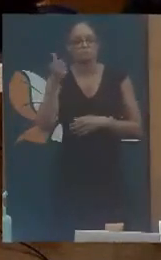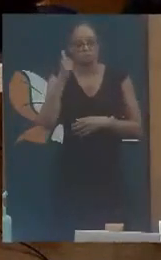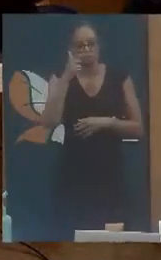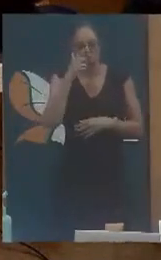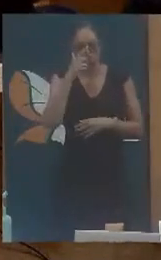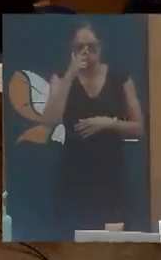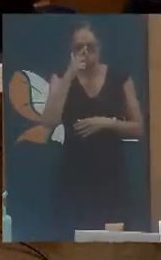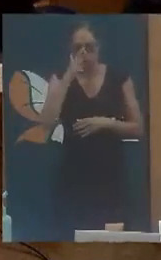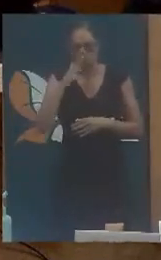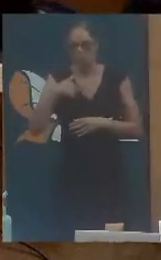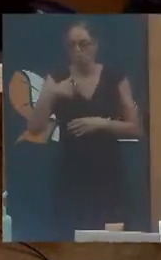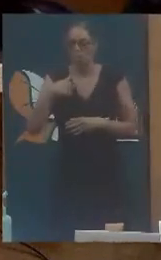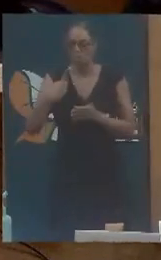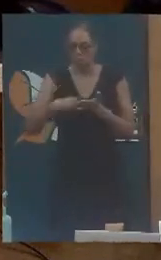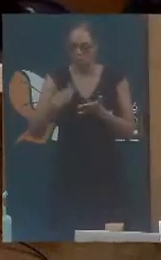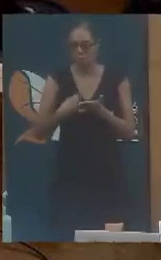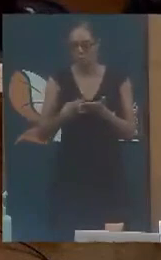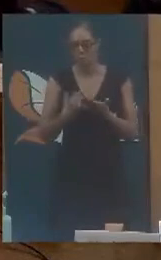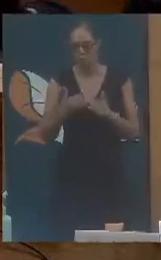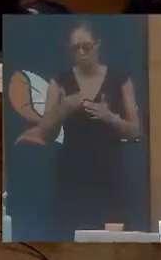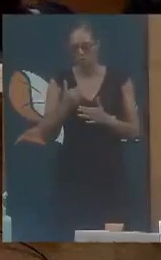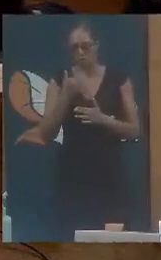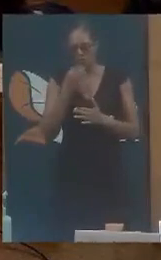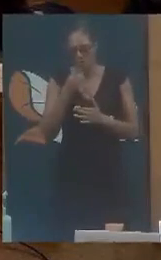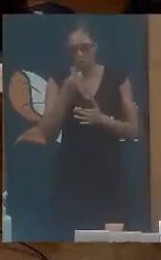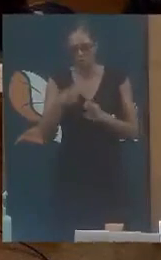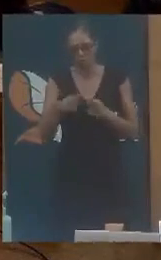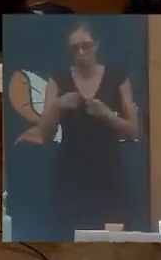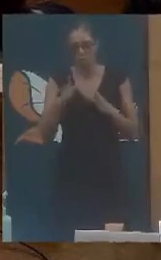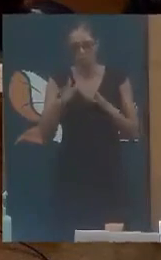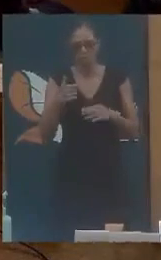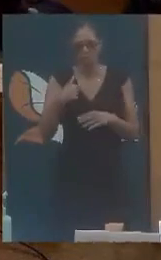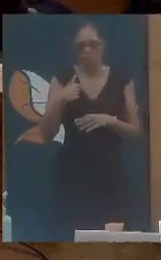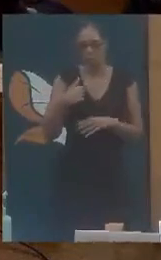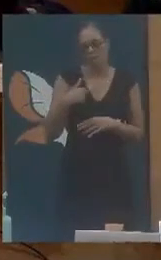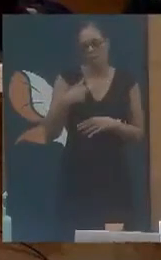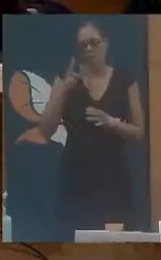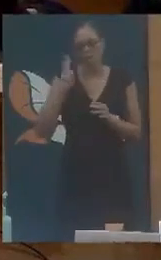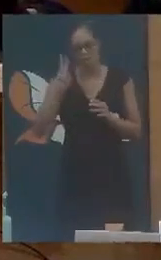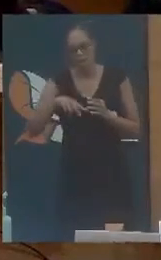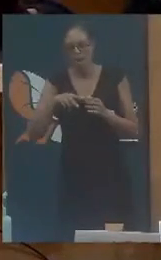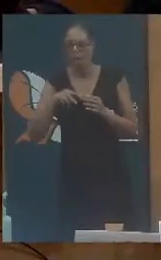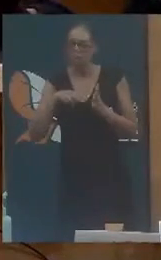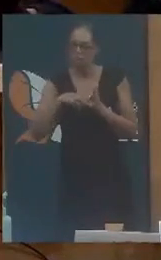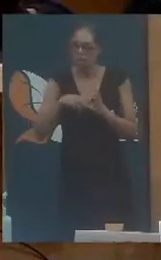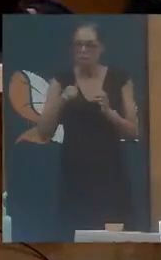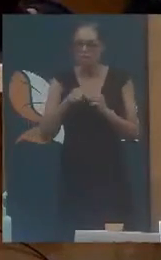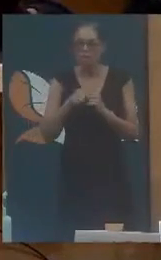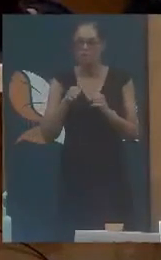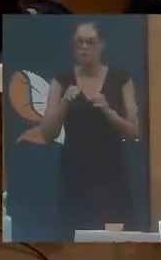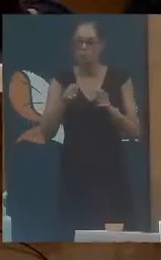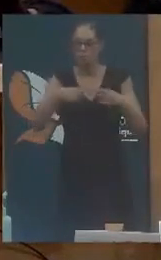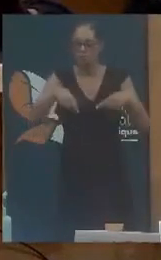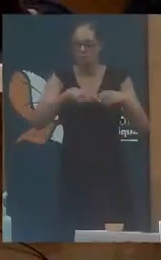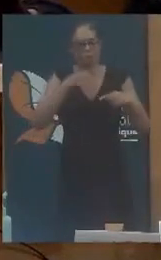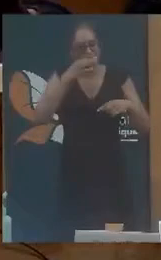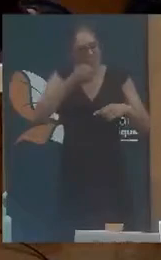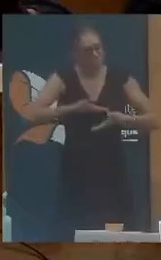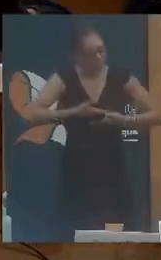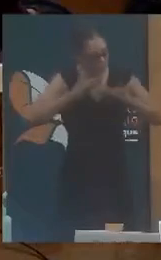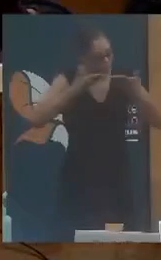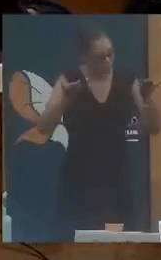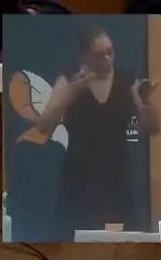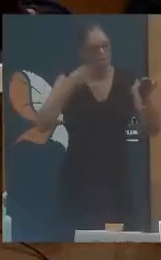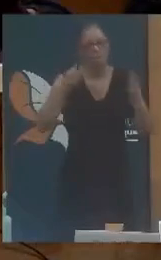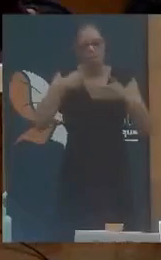vais répéter des choses que j'ai dites en commission, mais je suis toujours très loyal avec les commissaires, puisque je leur dis ce que je dis là, je vais le redire